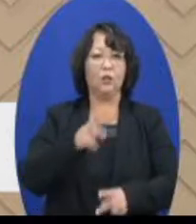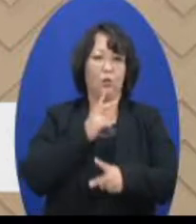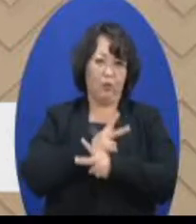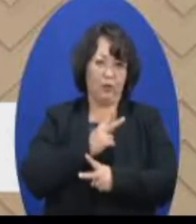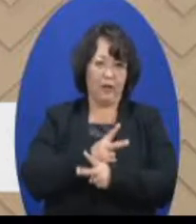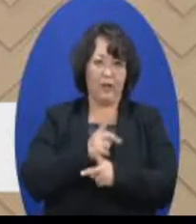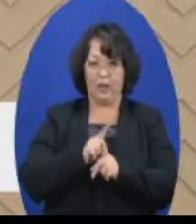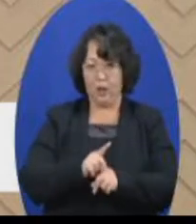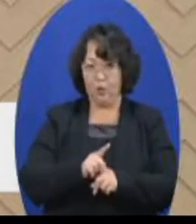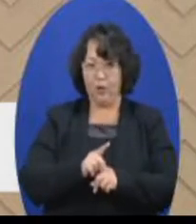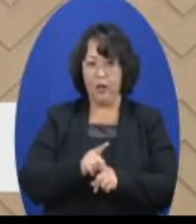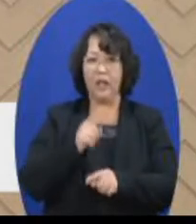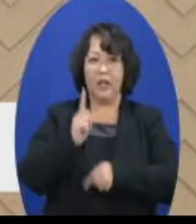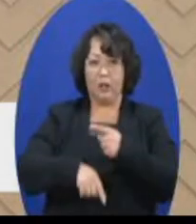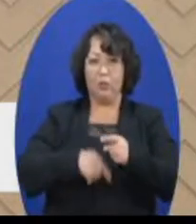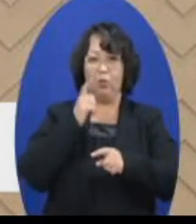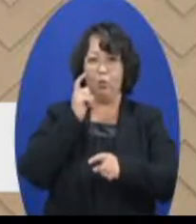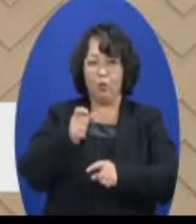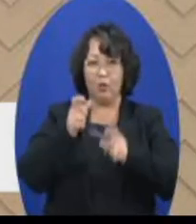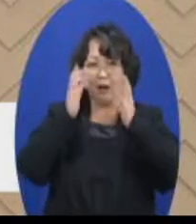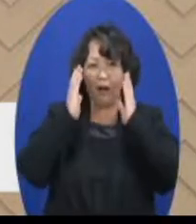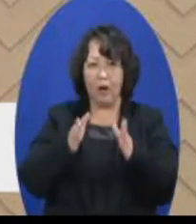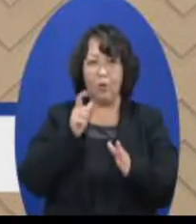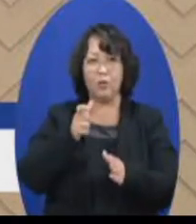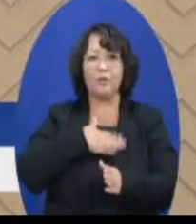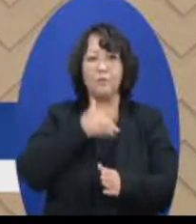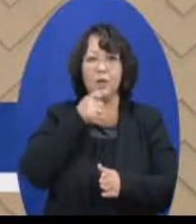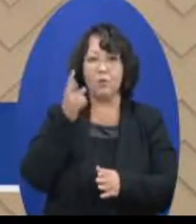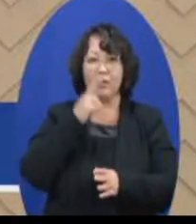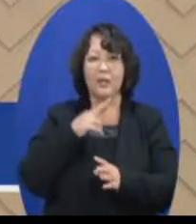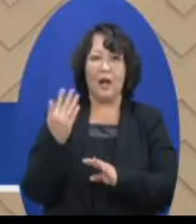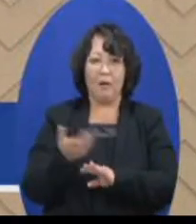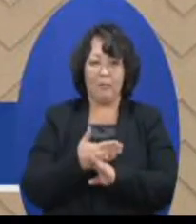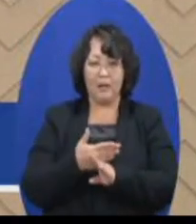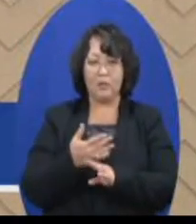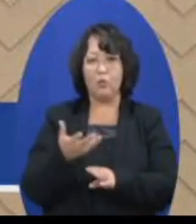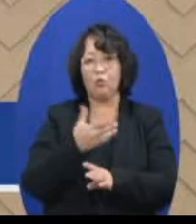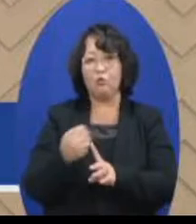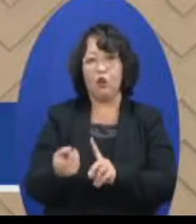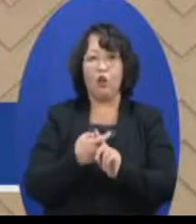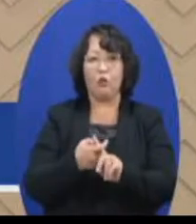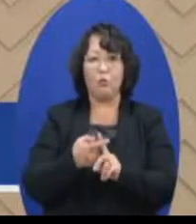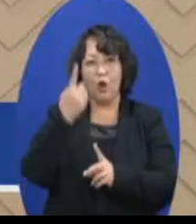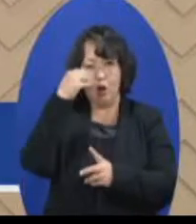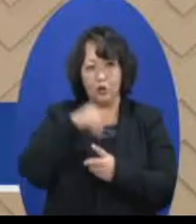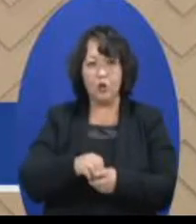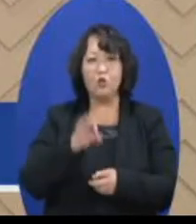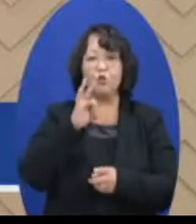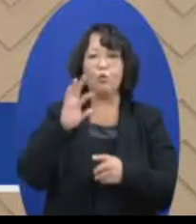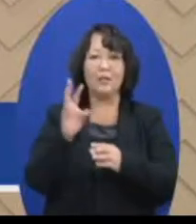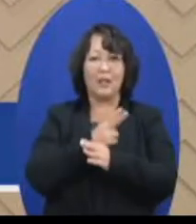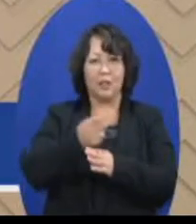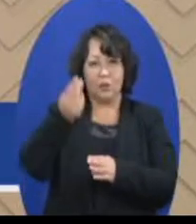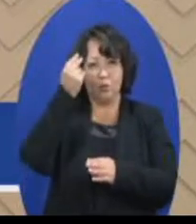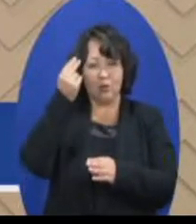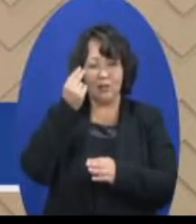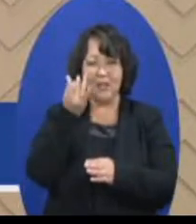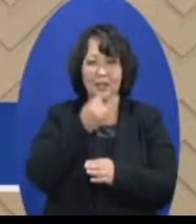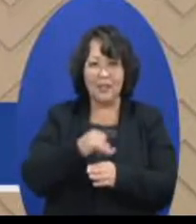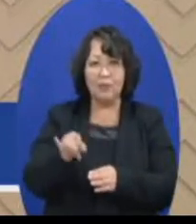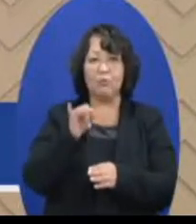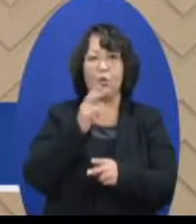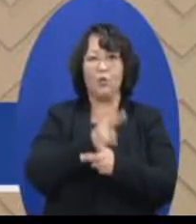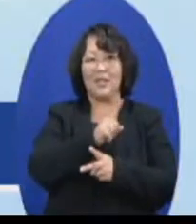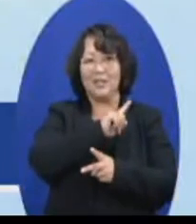хуулиараа илүү хүн рүүгээ чиглэсэн, хүнийхээ эрүүл мэндийг хамгаалсан, үүнтэй холбоотой ойлголт зөв дадал хэвшлийг суулгасан